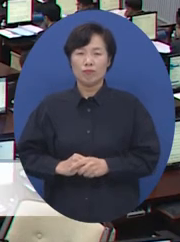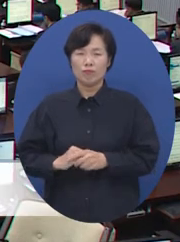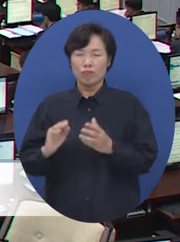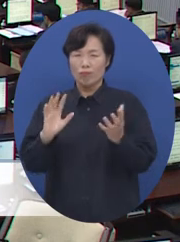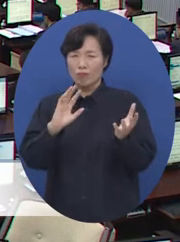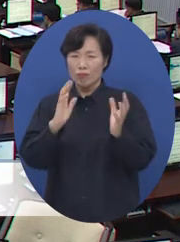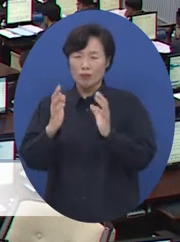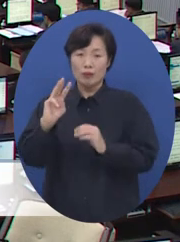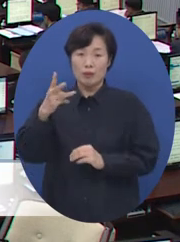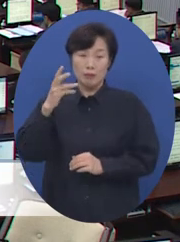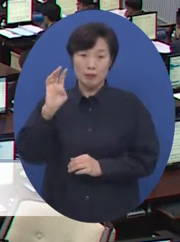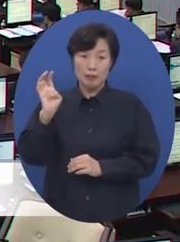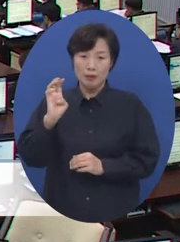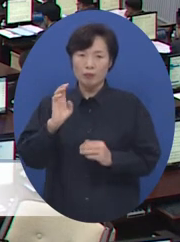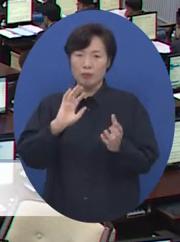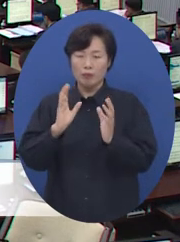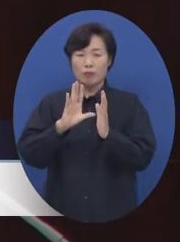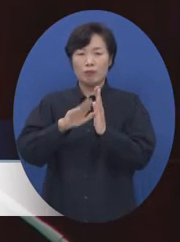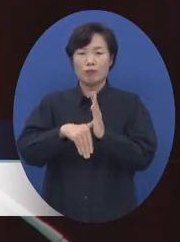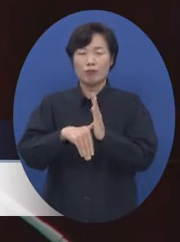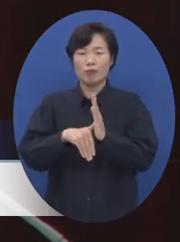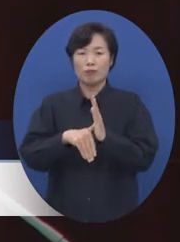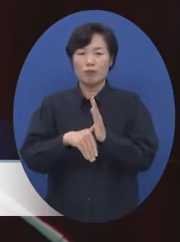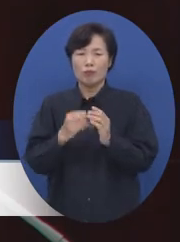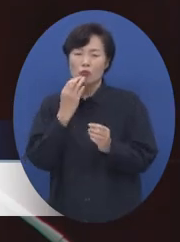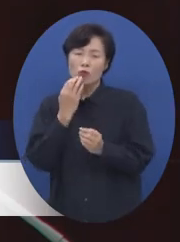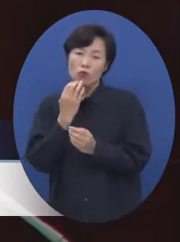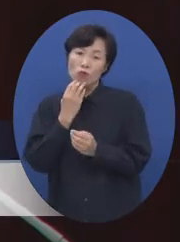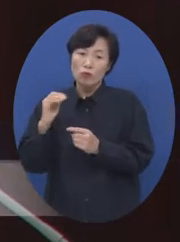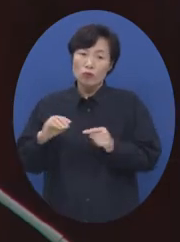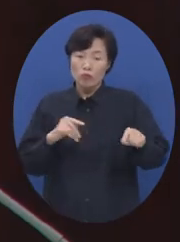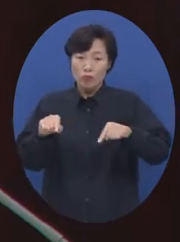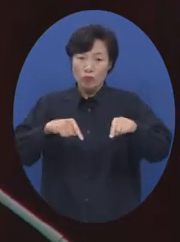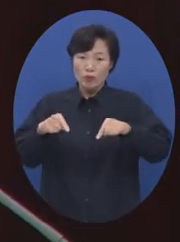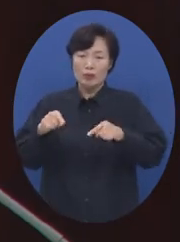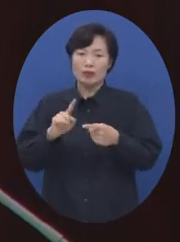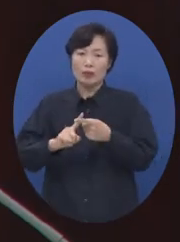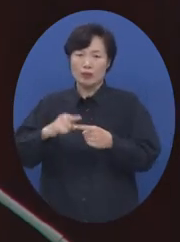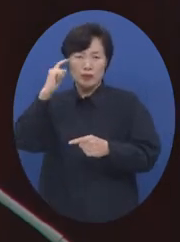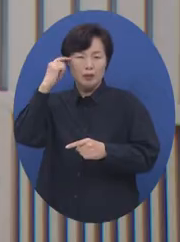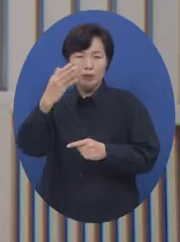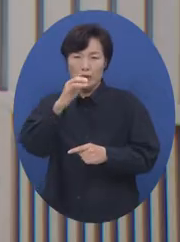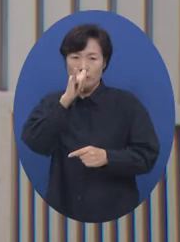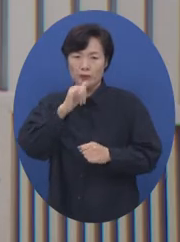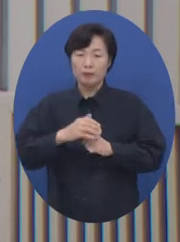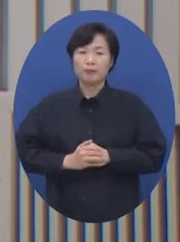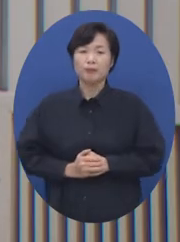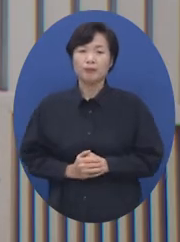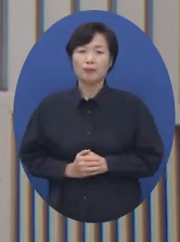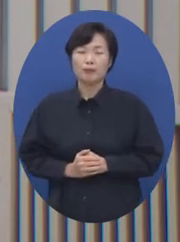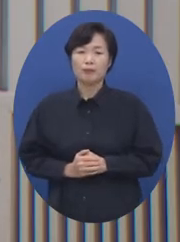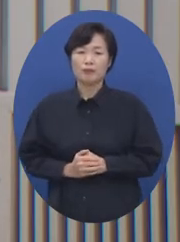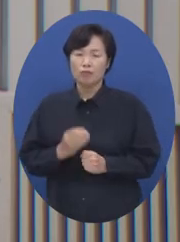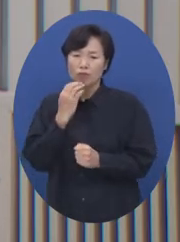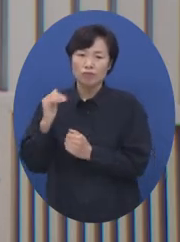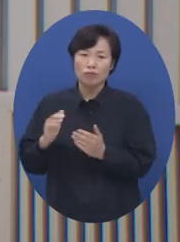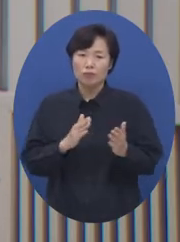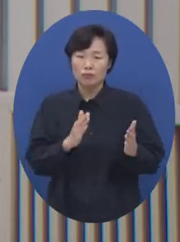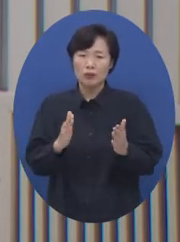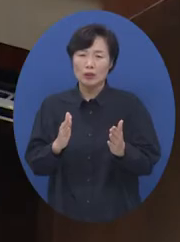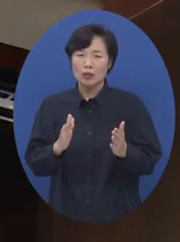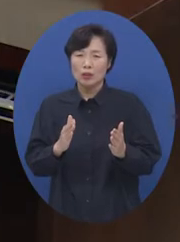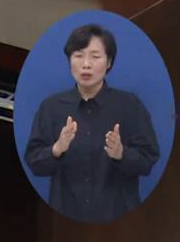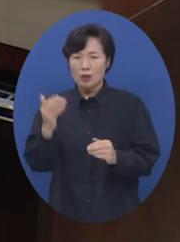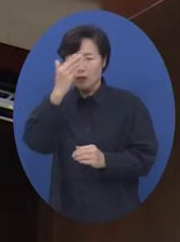경기도의회 제340회 정례회 2차 본회의에서는 도정에 관한 일문 일답이 이뤄졌습니다. 유광국 의원은 경기도가 시행